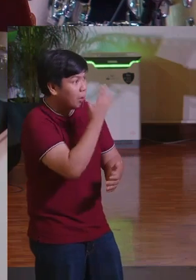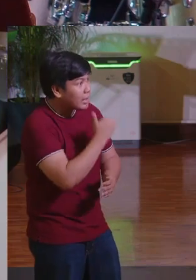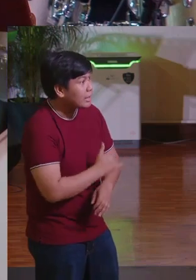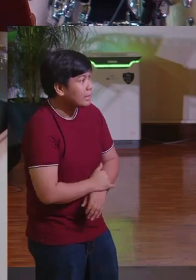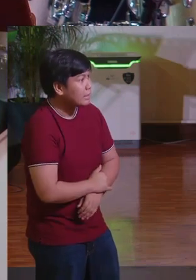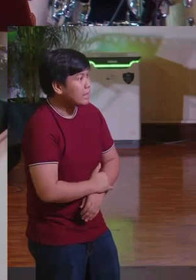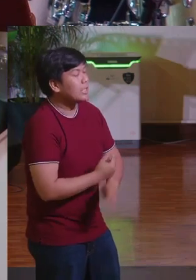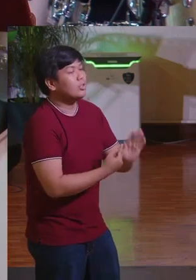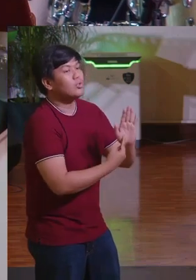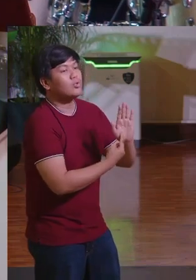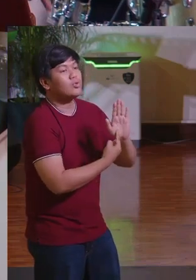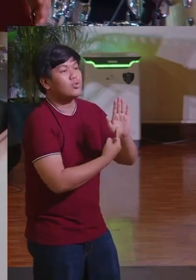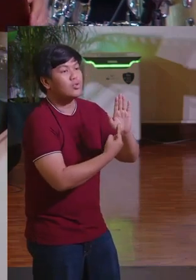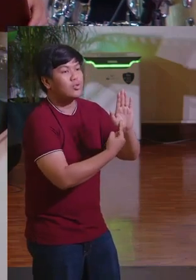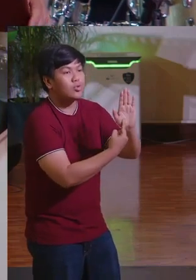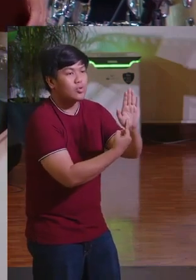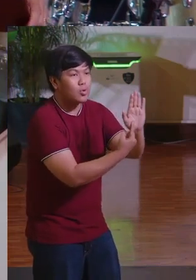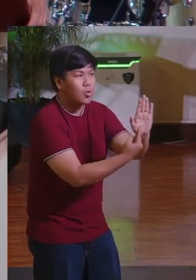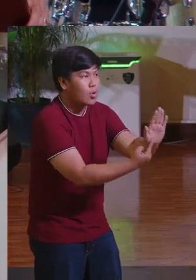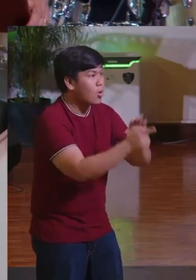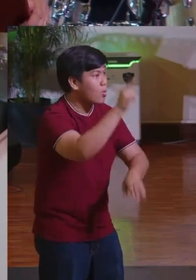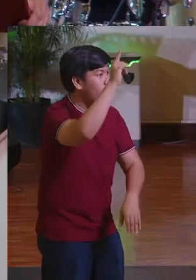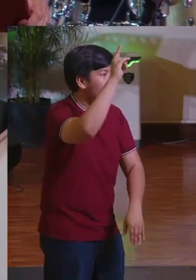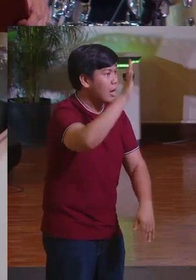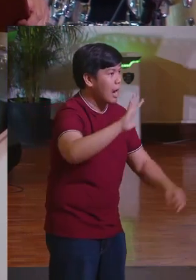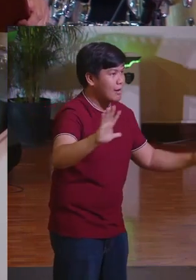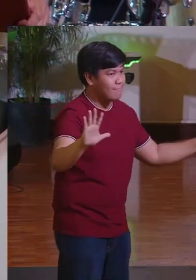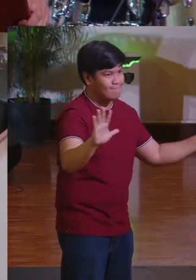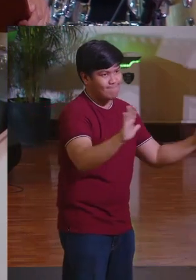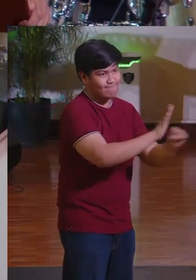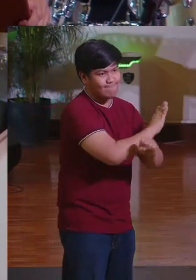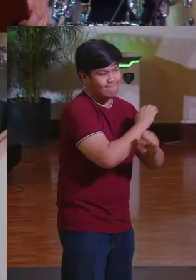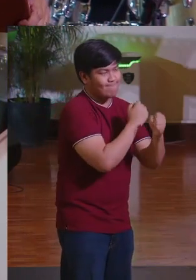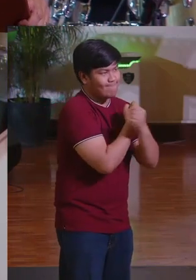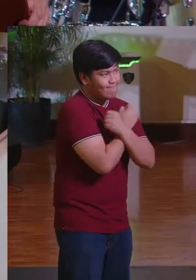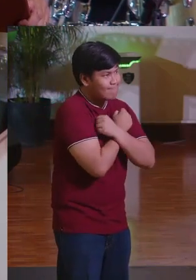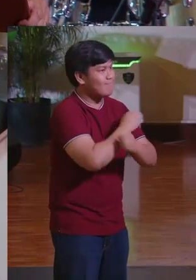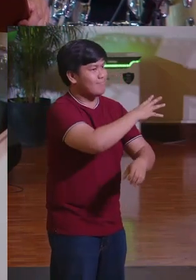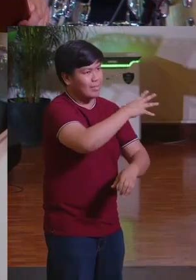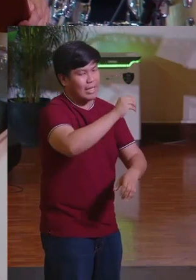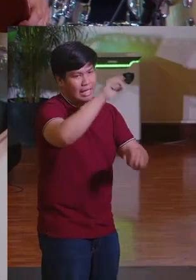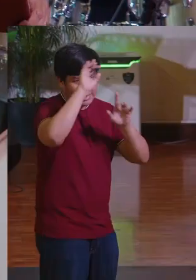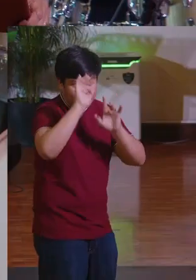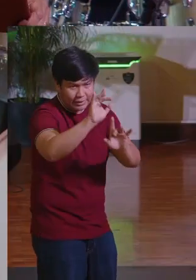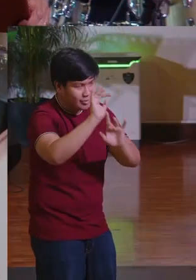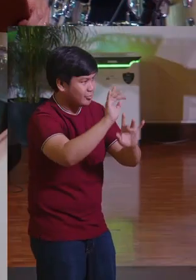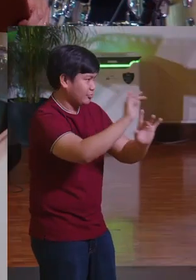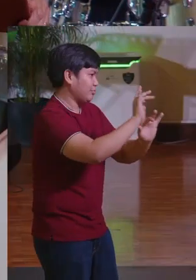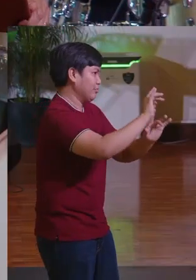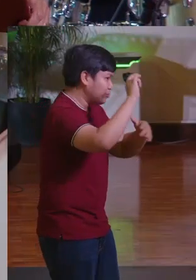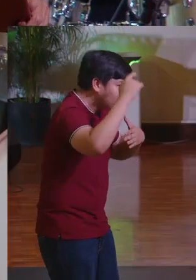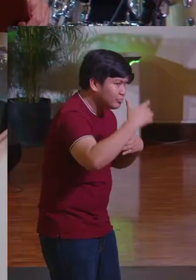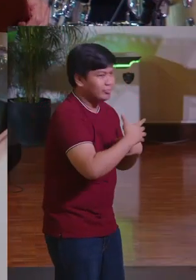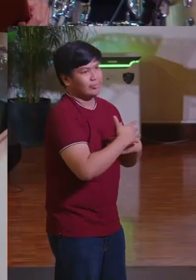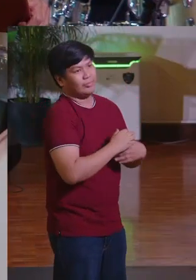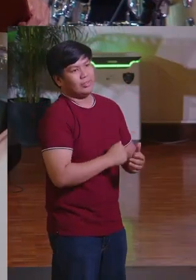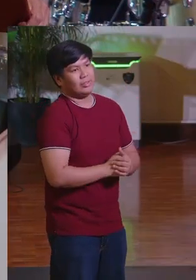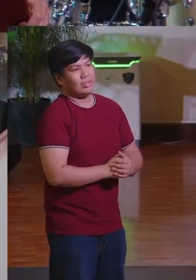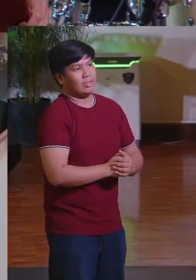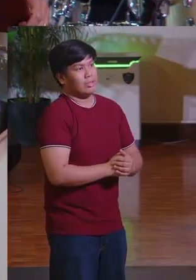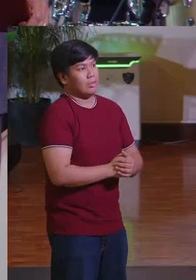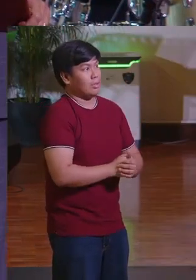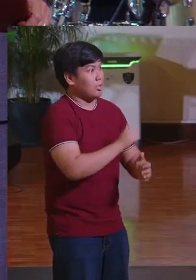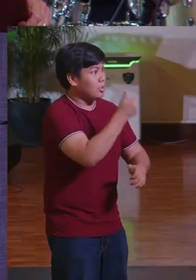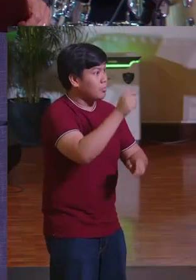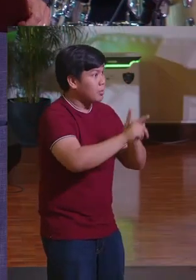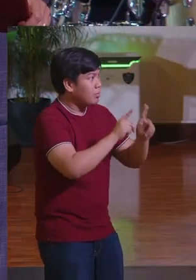upang ipakita ang kanyang lubos-lubos na grasya, habag, lalong-lalo na sa mga